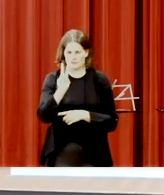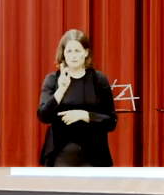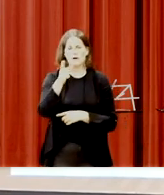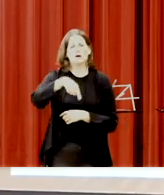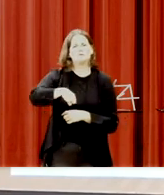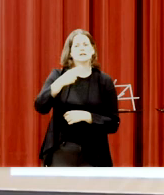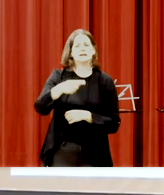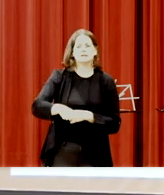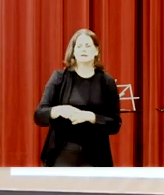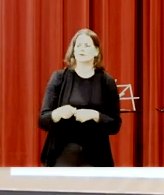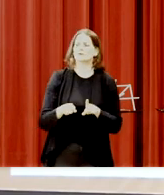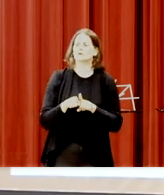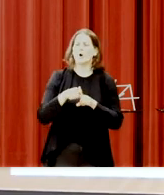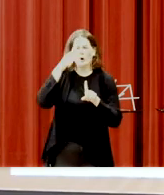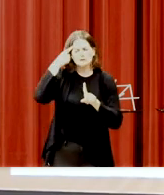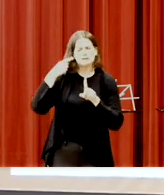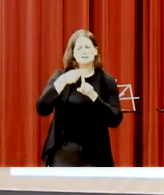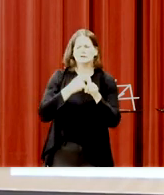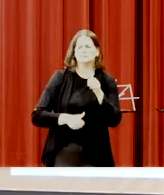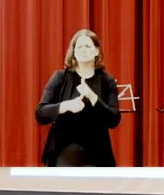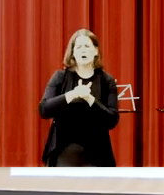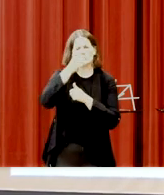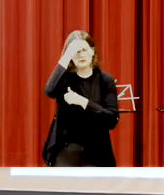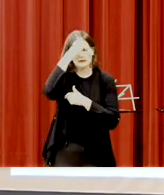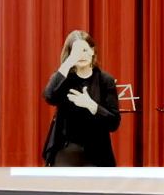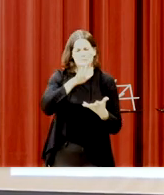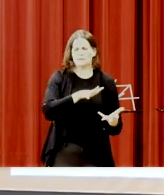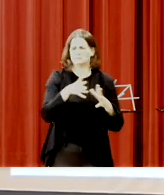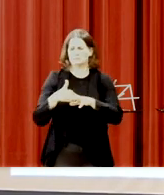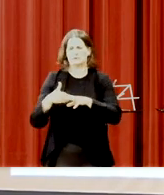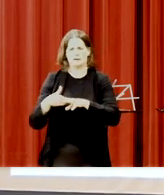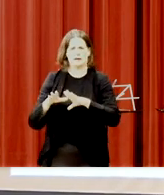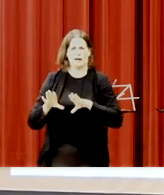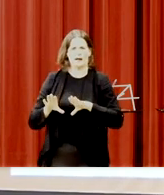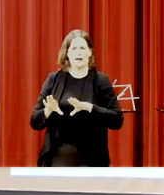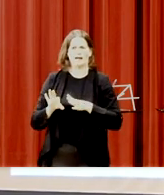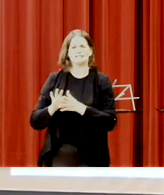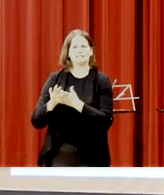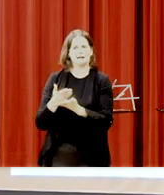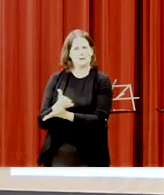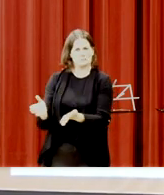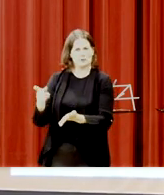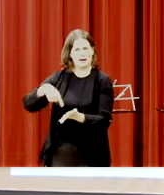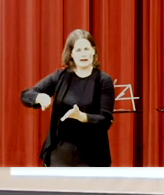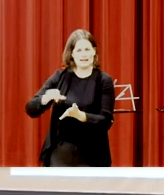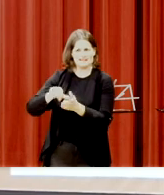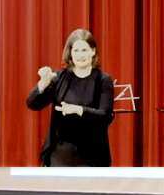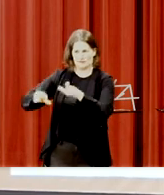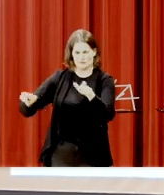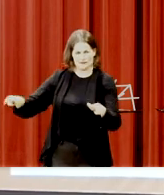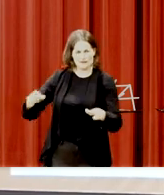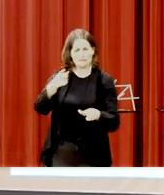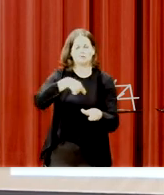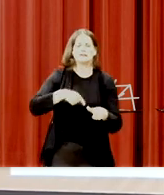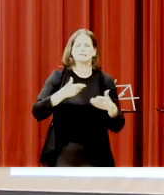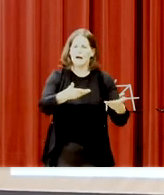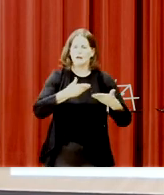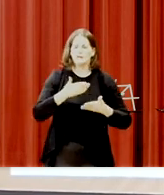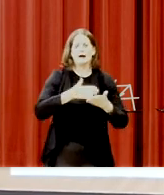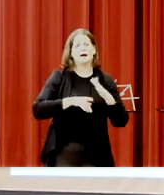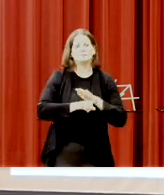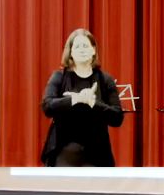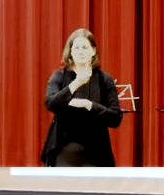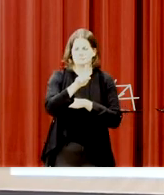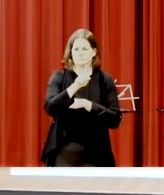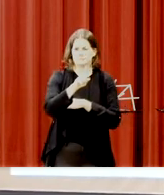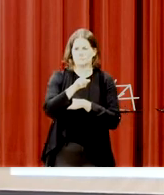decisiva, de fet, a desenvolupar de manera sostenible i a l'entorn immediat a l'economia de